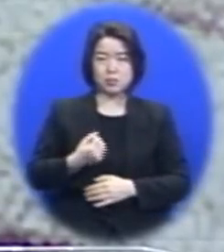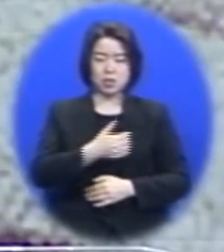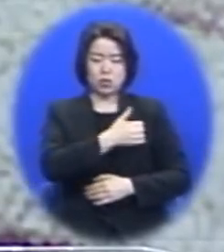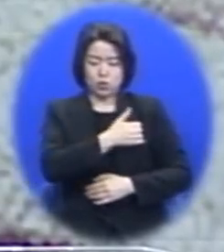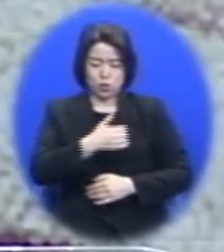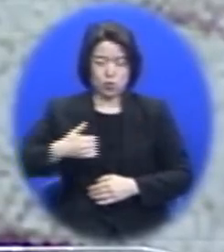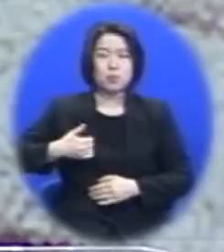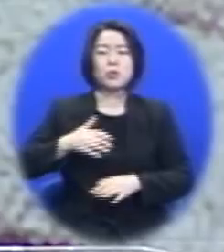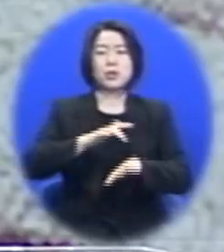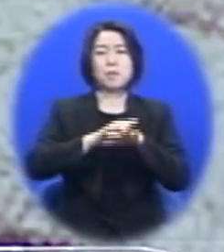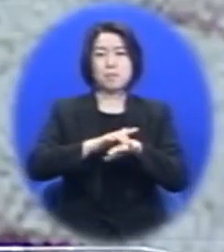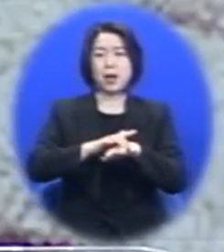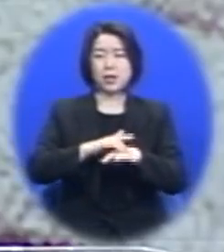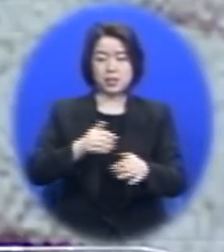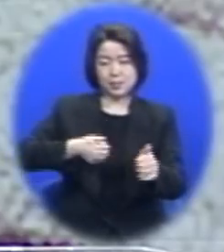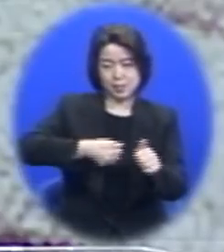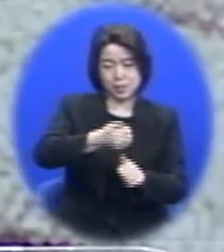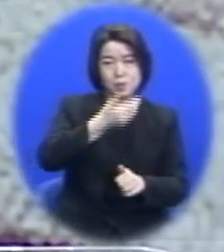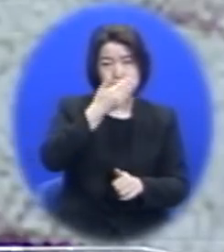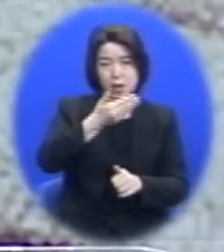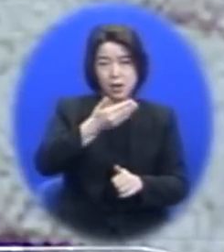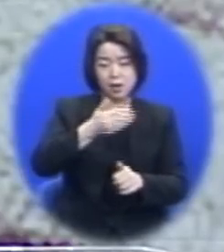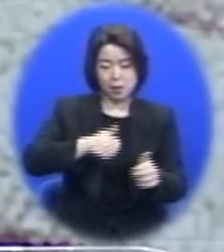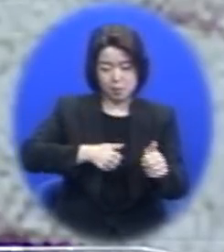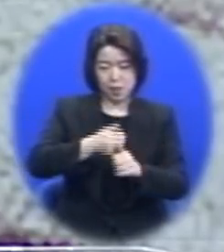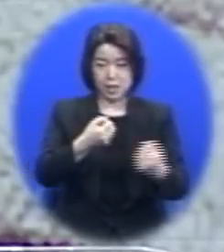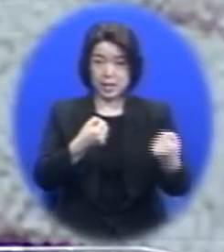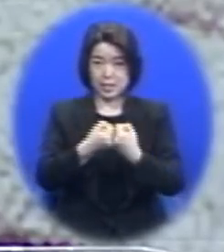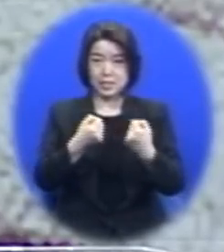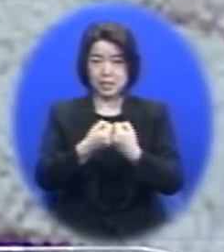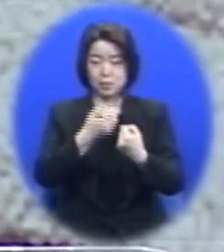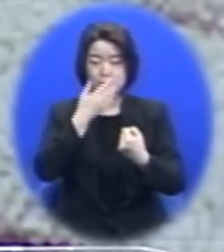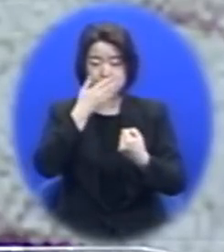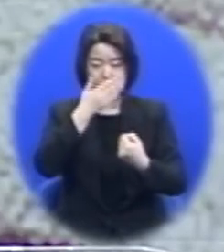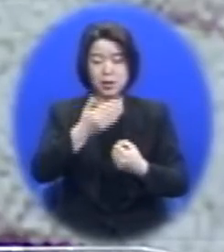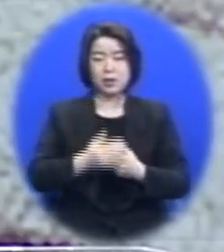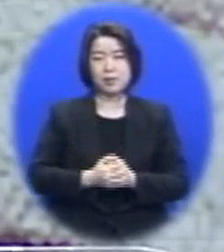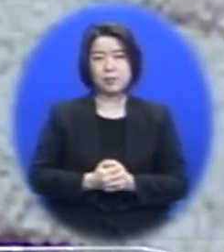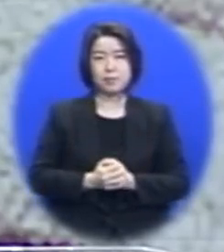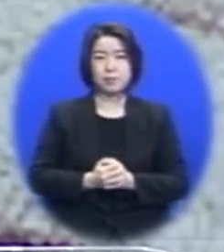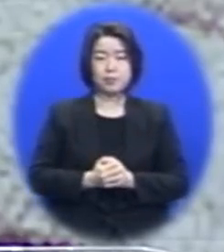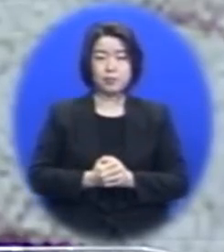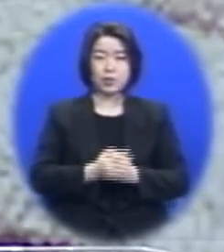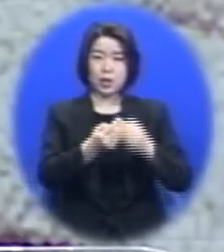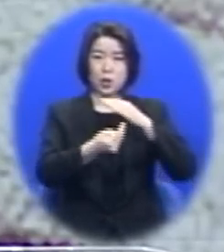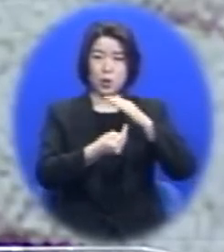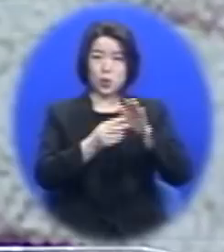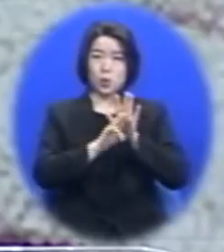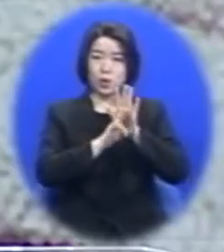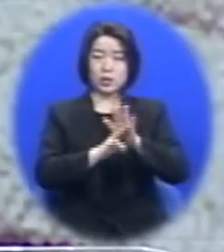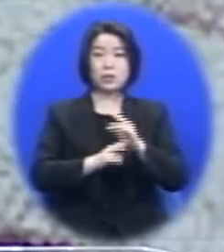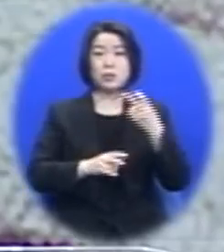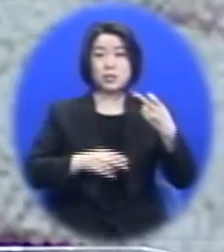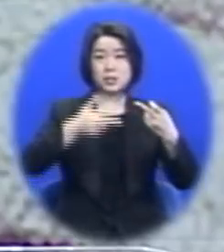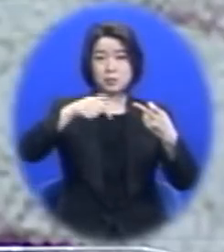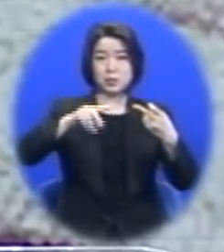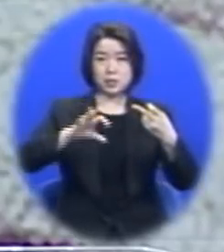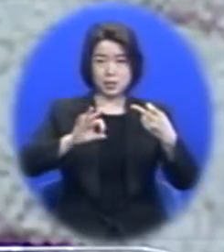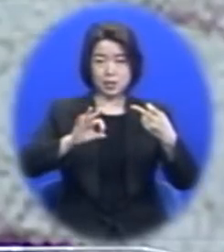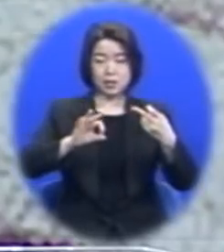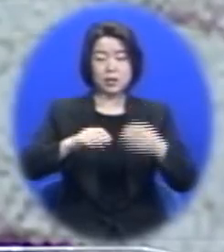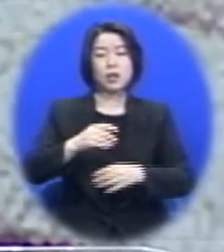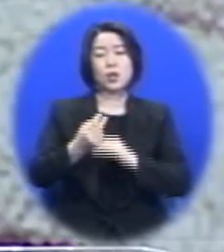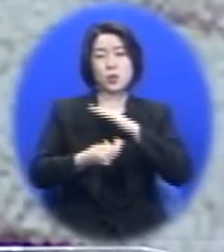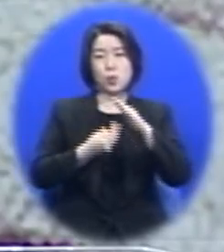있고 마귀를 이길 수 있습니다 주님께서 이 우아한 개수로 12장에서 요한에게 말씀하시 되는